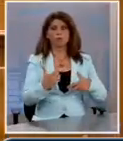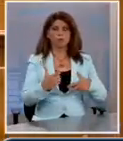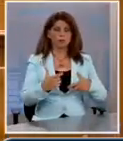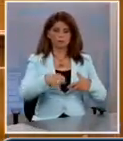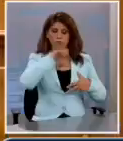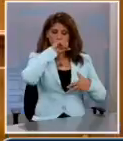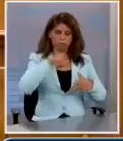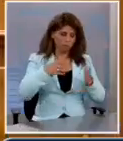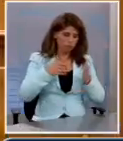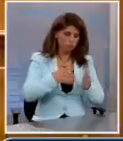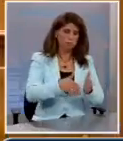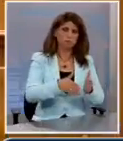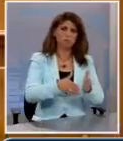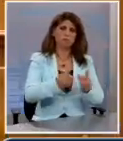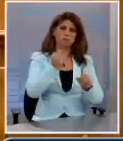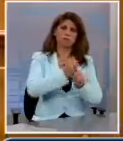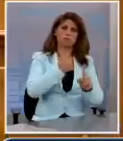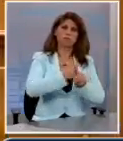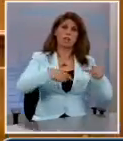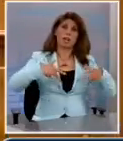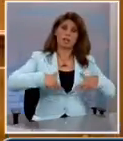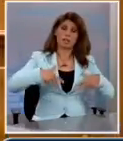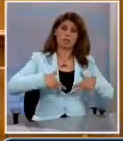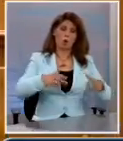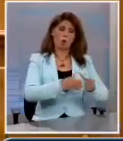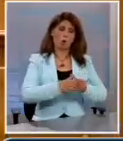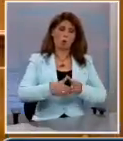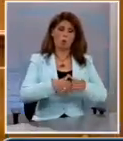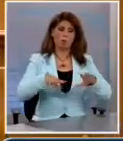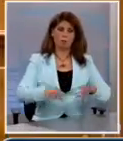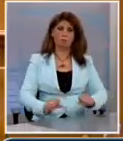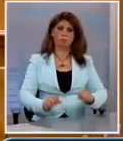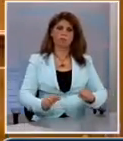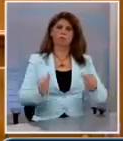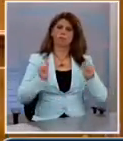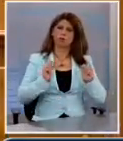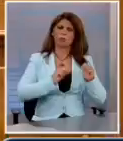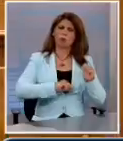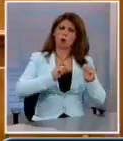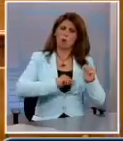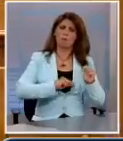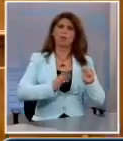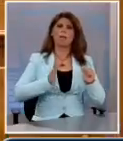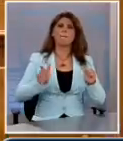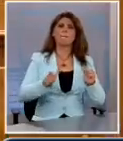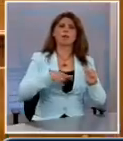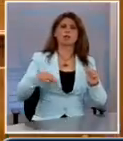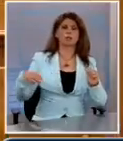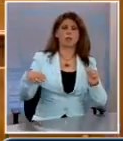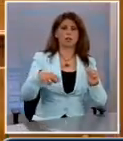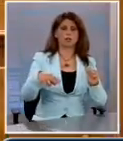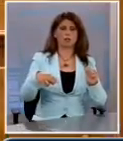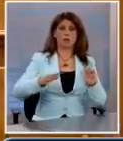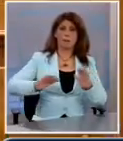ταγμένο στην προάσπιση του κρατισμού, της κομματοκρατίας, των προνομίων και των πελατειακών σχέσεων. Έχουν